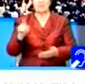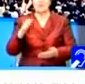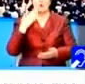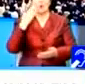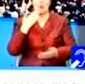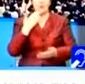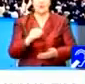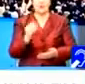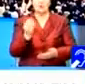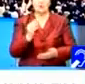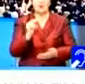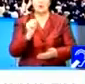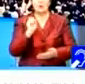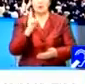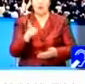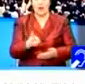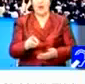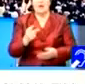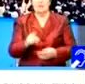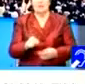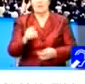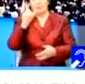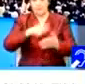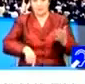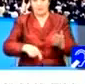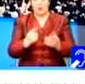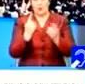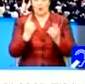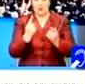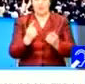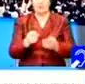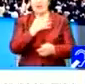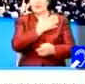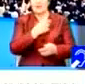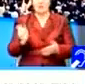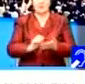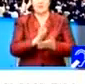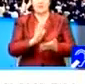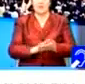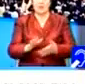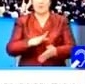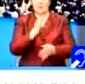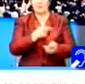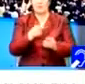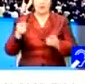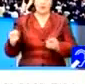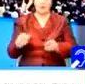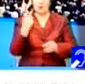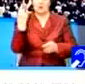la Șumuleu Ciuc. Interesul pentru pelerinaj este uriaș, așa că termenul de înscriere a fost prelungit cu